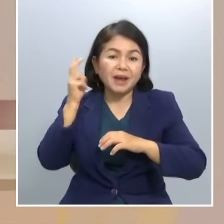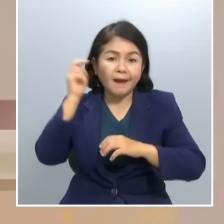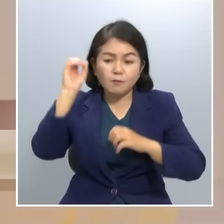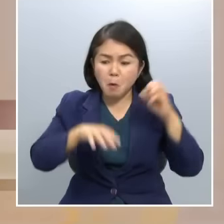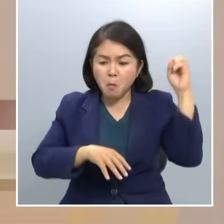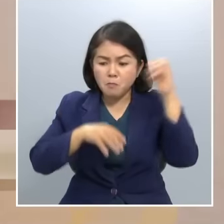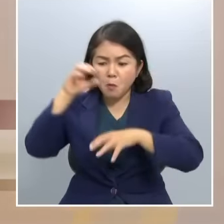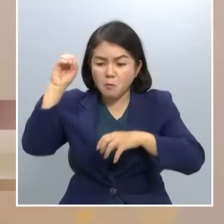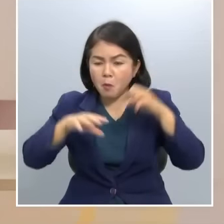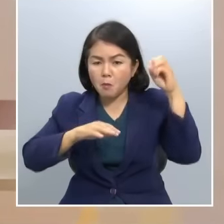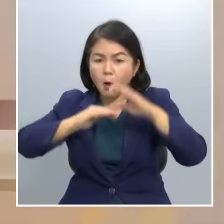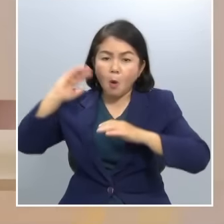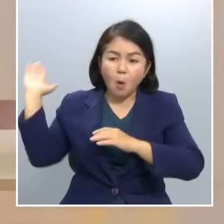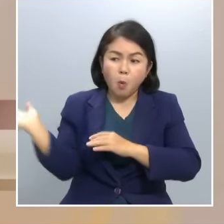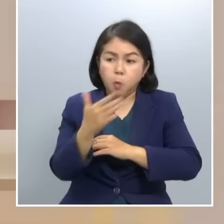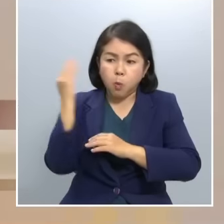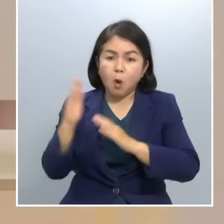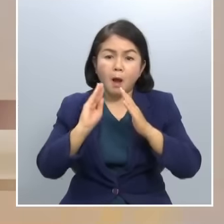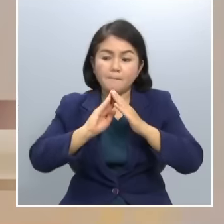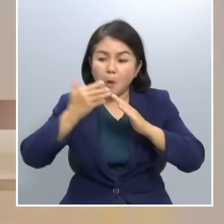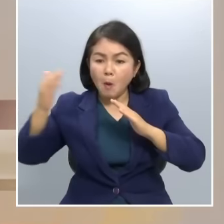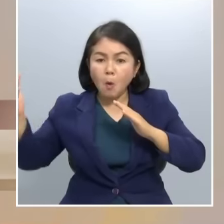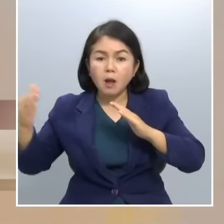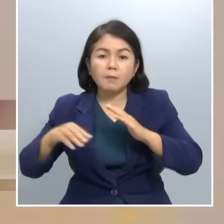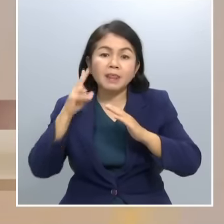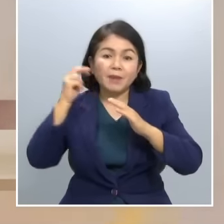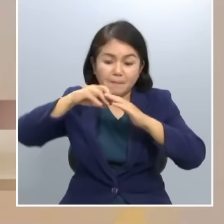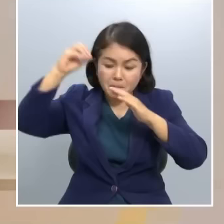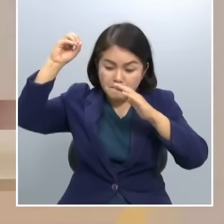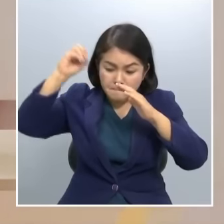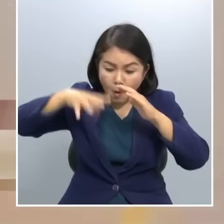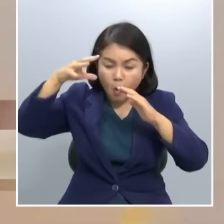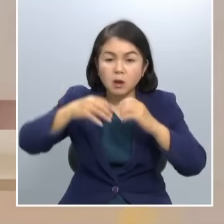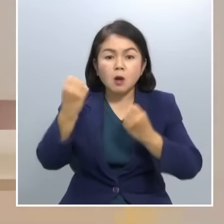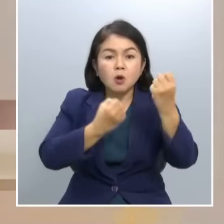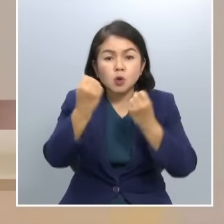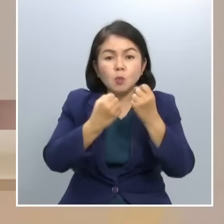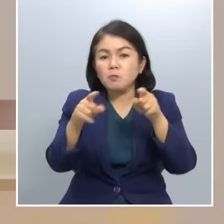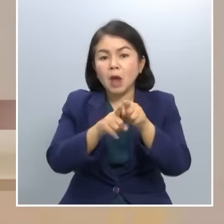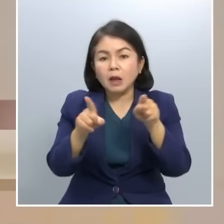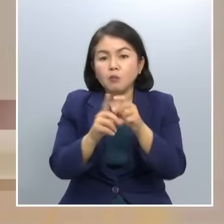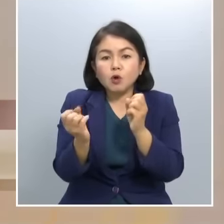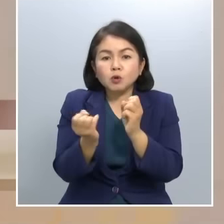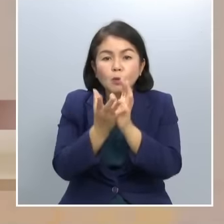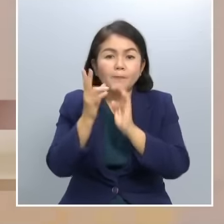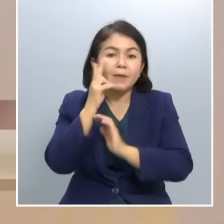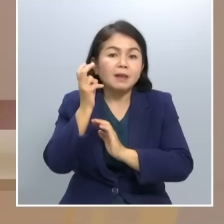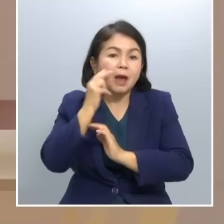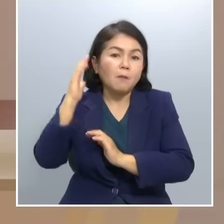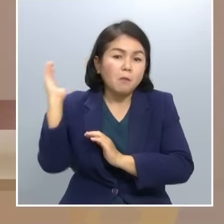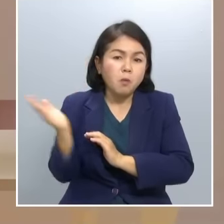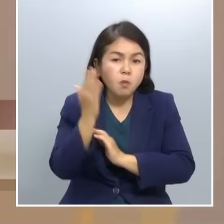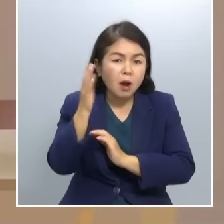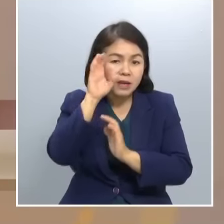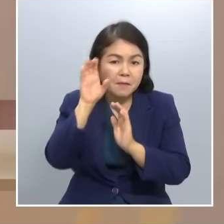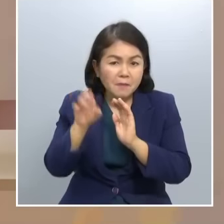หลังคาบางบ้านเปิดขึ้นมาหลังคาทะลุพังเสียหายนะคะรวมไปถึงรถยนต์ที่สัญจรผ่านไปมาด้วยจากคลิปอะค่ะจะเห็น